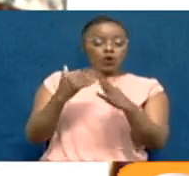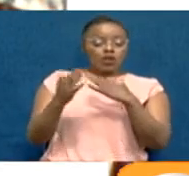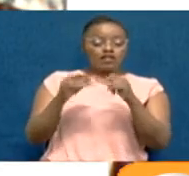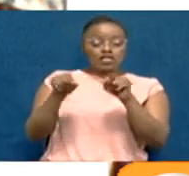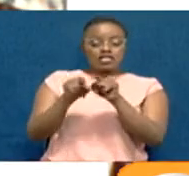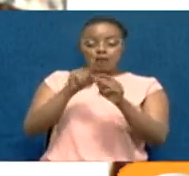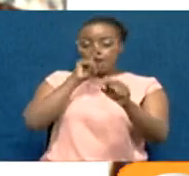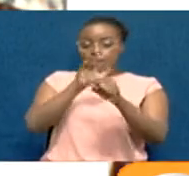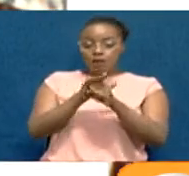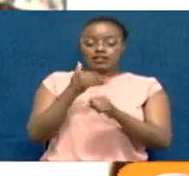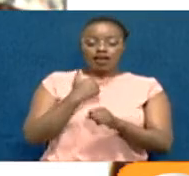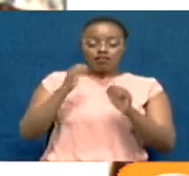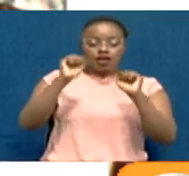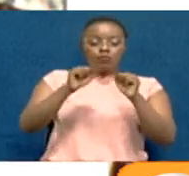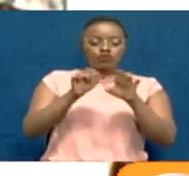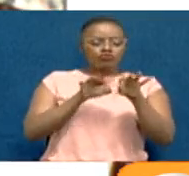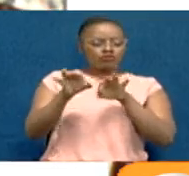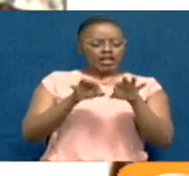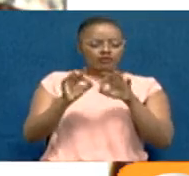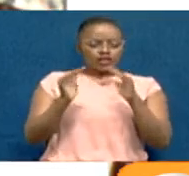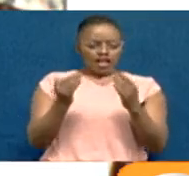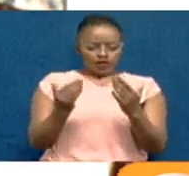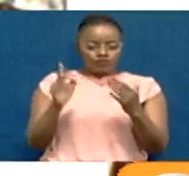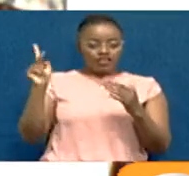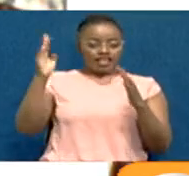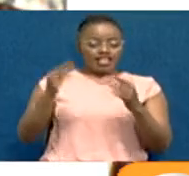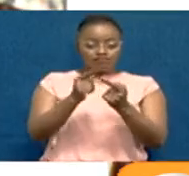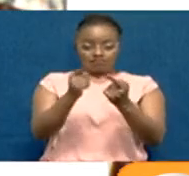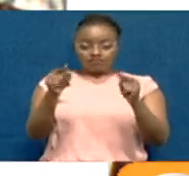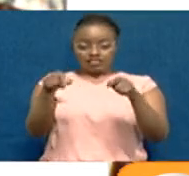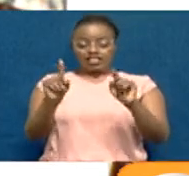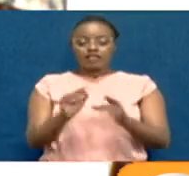alikuwa ameahidi kinaweza kuteguliwa tu na Wakenya.